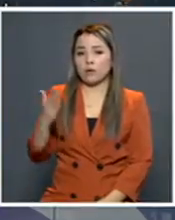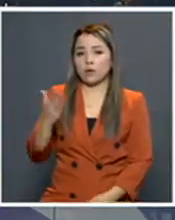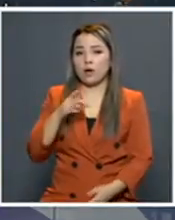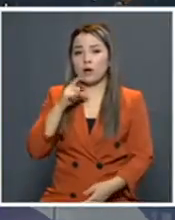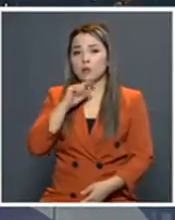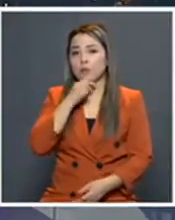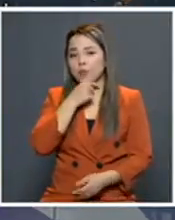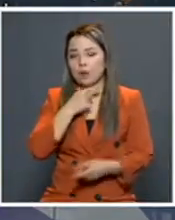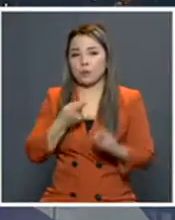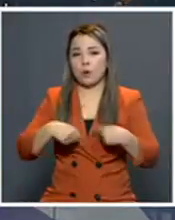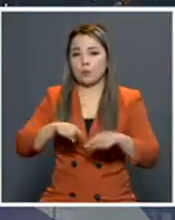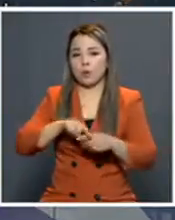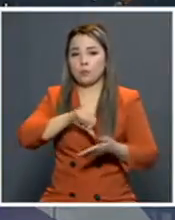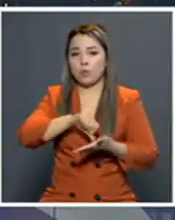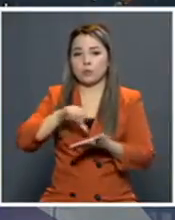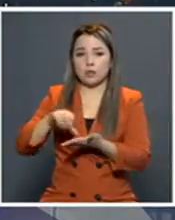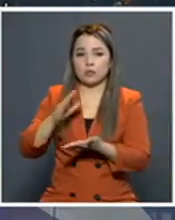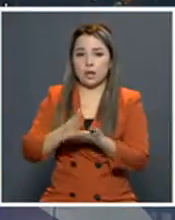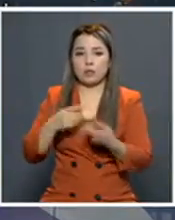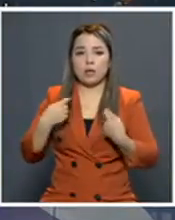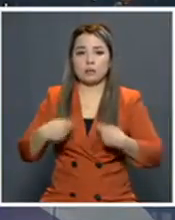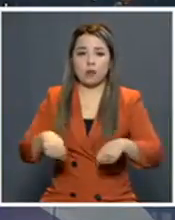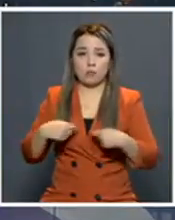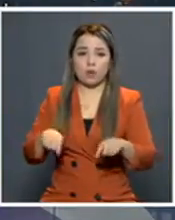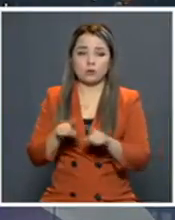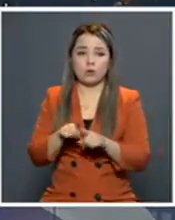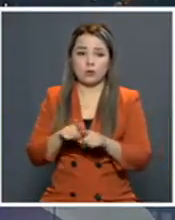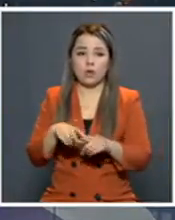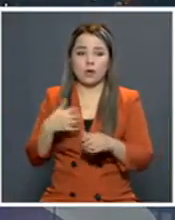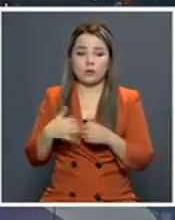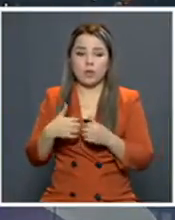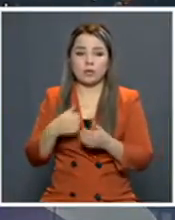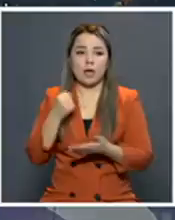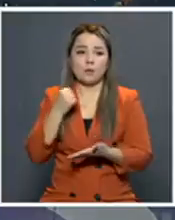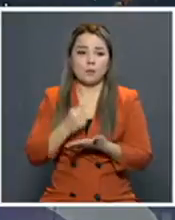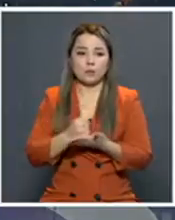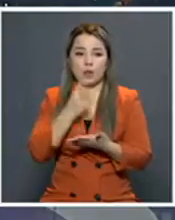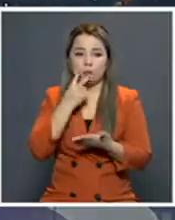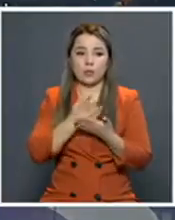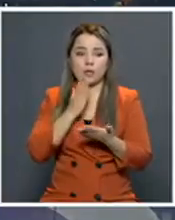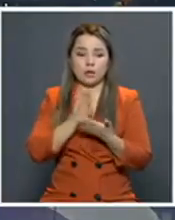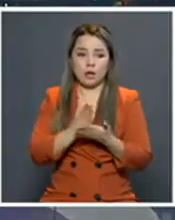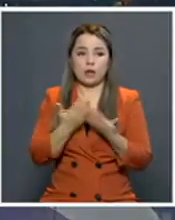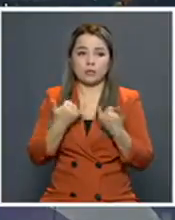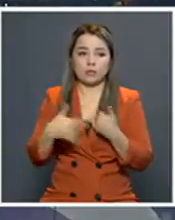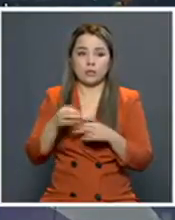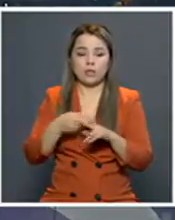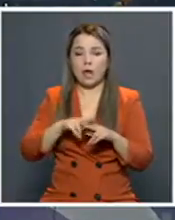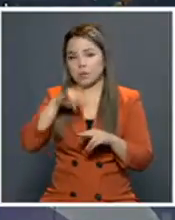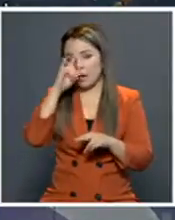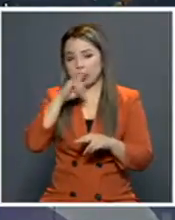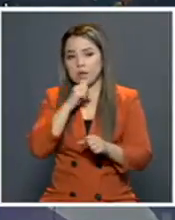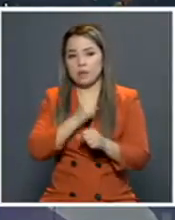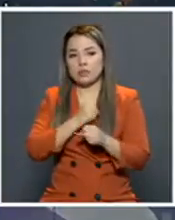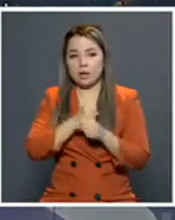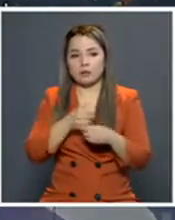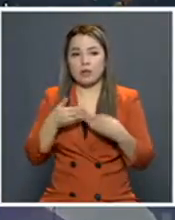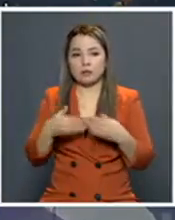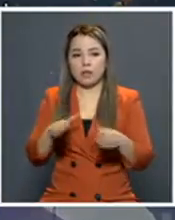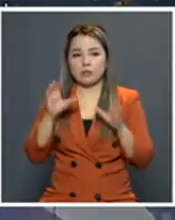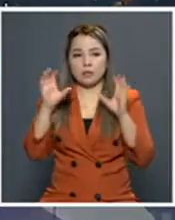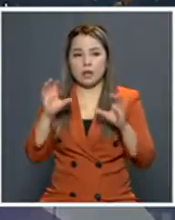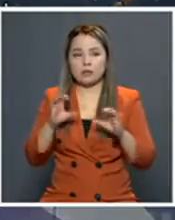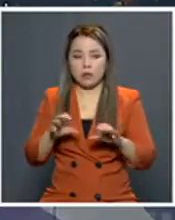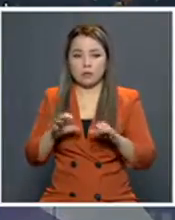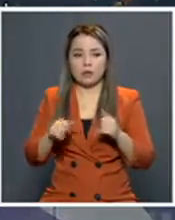Еуразиялық экономикалық одаққа мүшелдердің тауарларына ортақ мөр басылады. Себебі қазір Қазақстанда жасалған деген жазумен